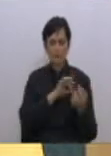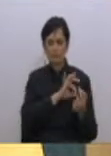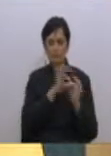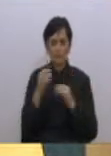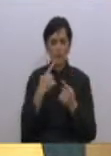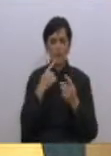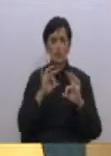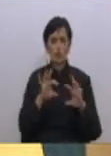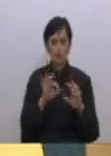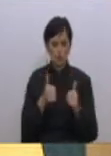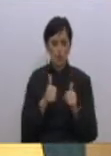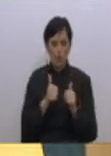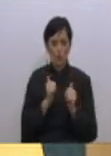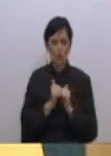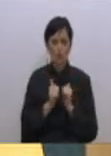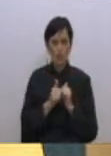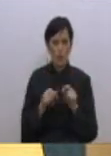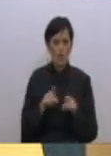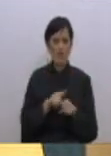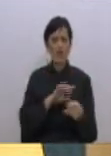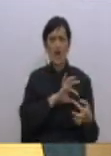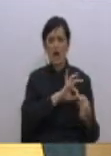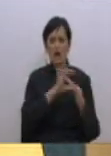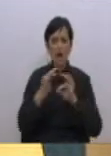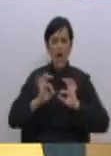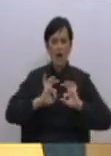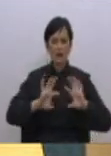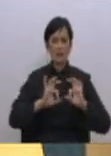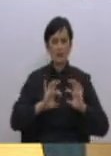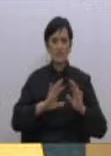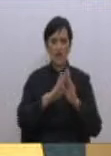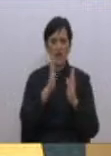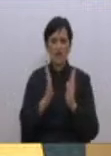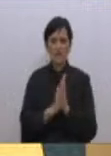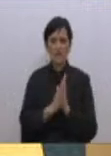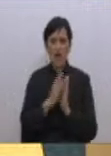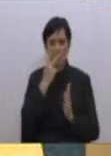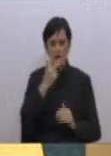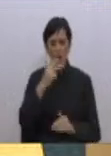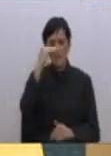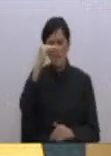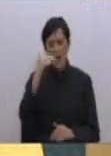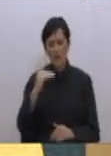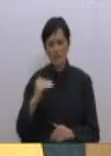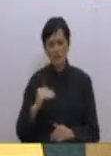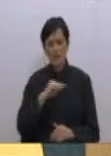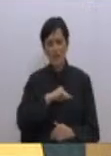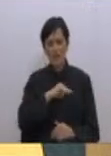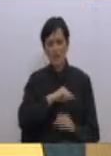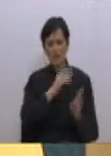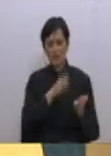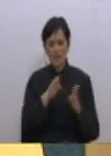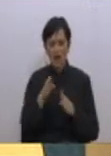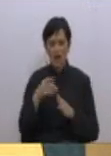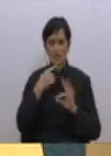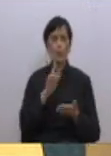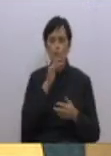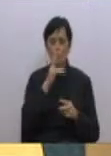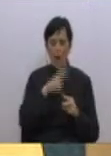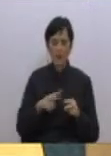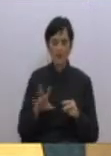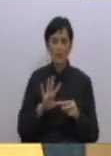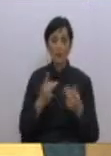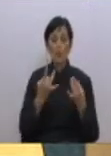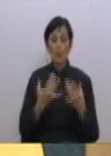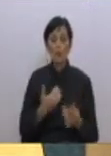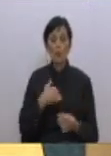როგორც ყოველთვის და ყველაფერი ახსნა. ყველა მაჩვენებელი და ხასიათა წარმოთქვა, ამიტომ მე არ გამეორდები, რომ